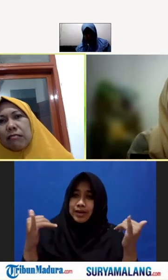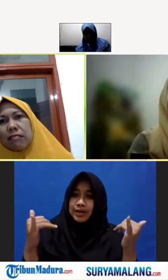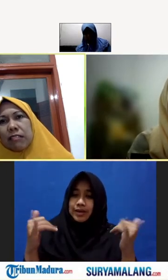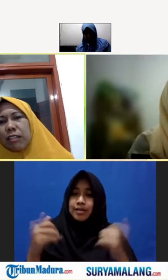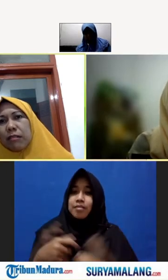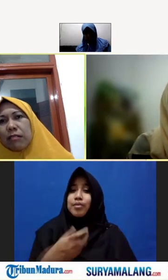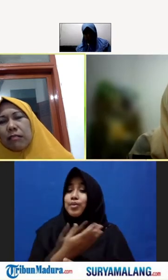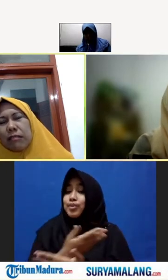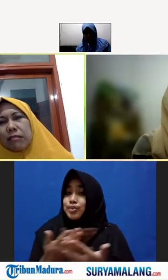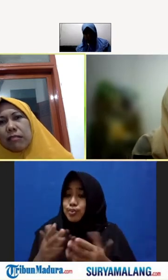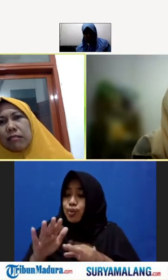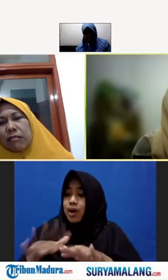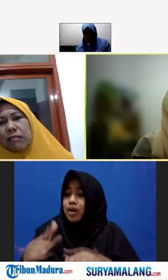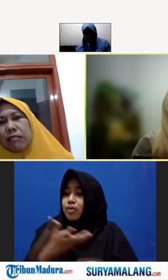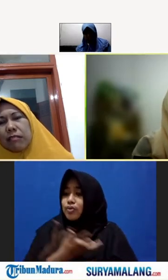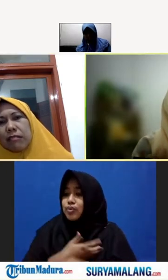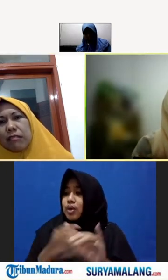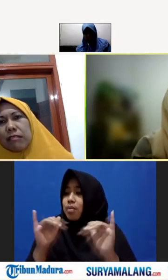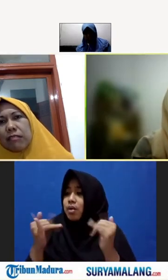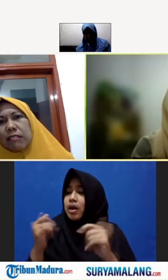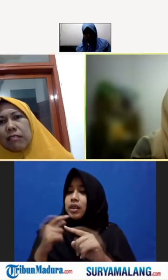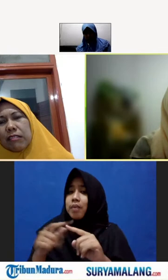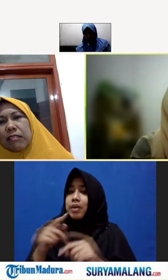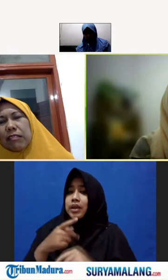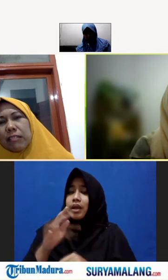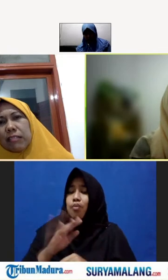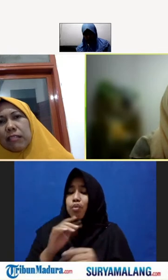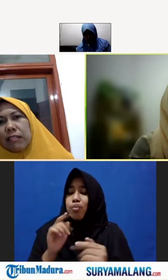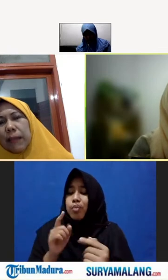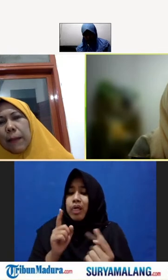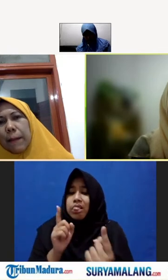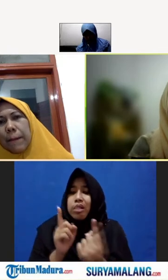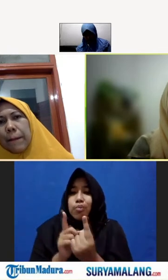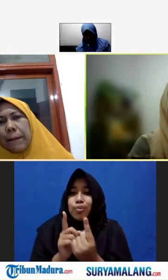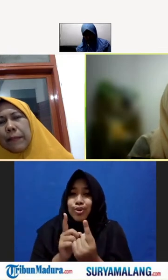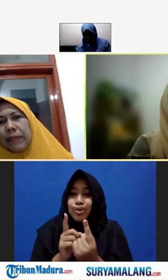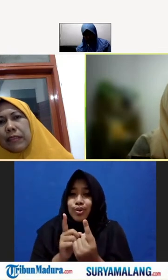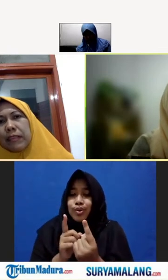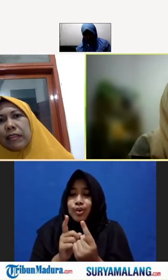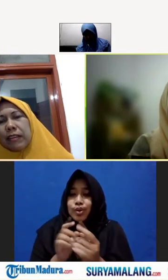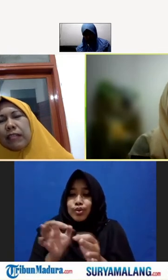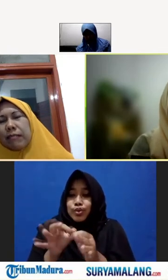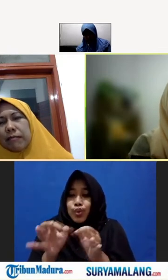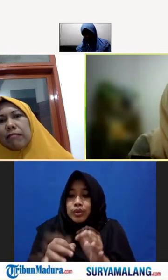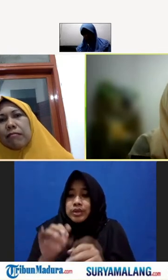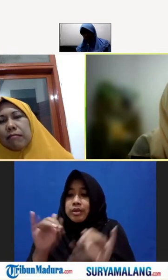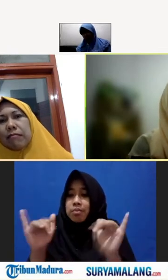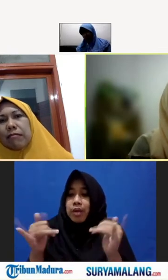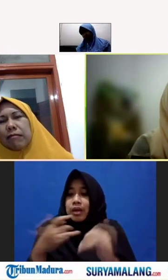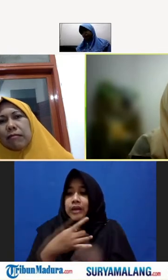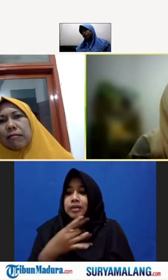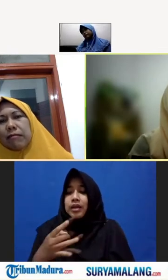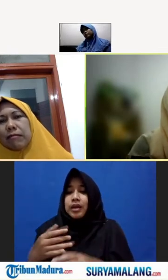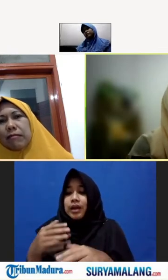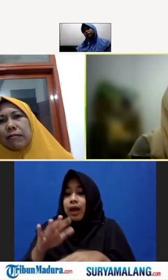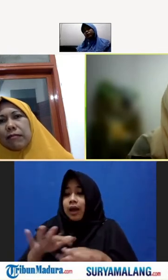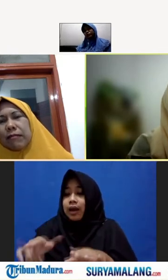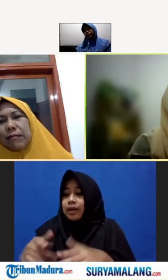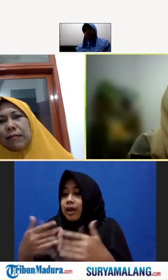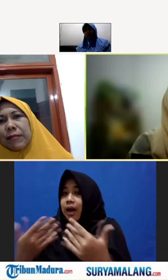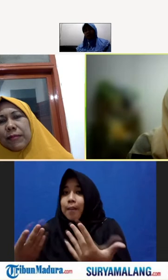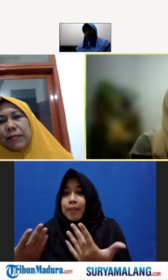bermain, cuman kita yang belum ketemu mainannya. Iya. Cuman percaya deh sama